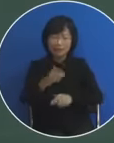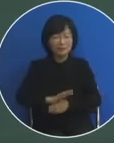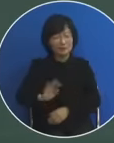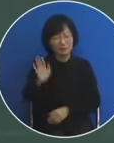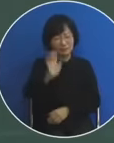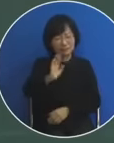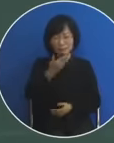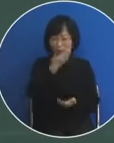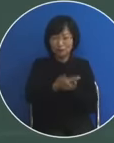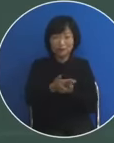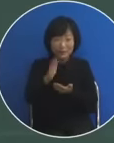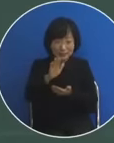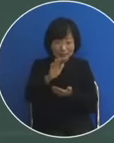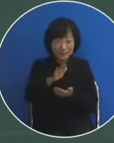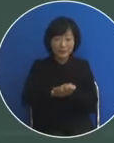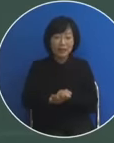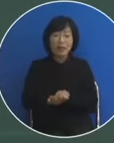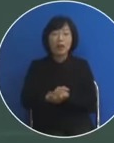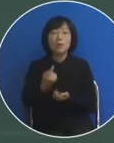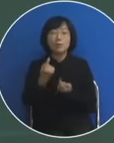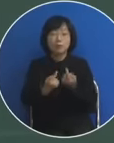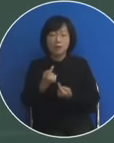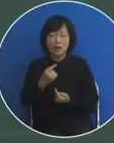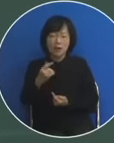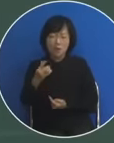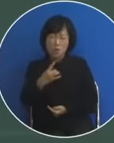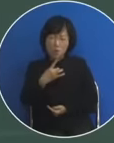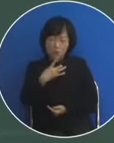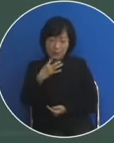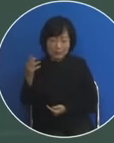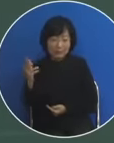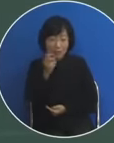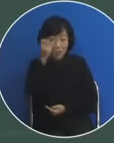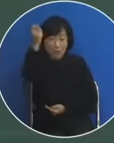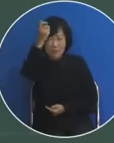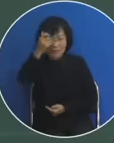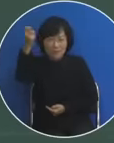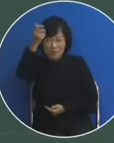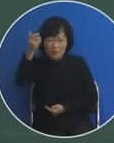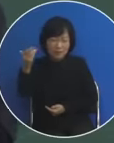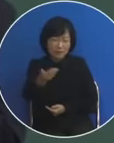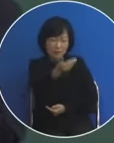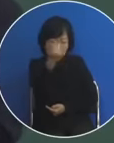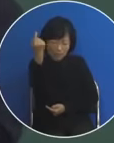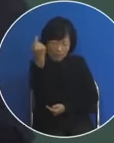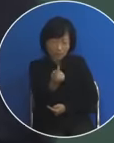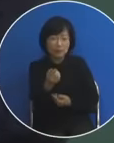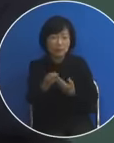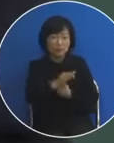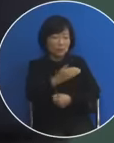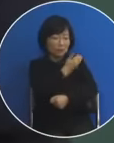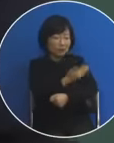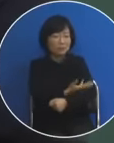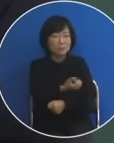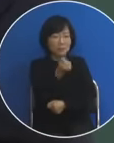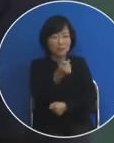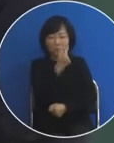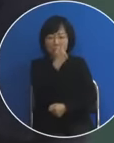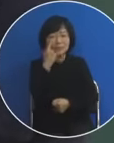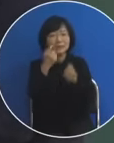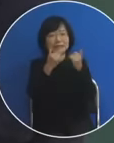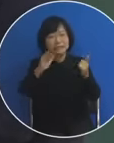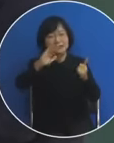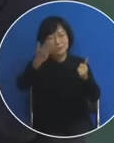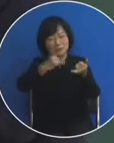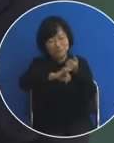문제가 아니고 오직 성령이 너에게 마시면 권능받고 단까지 증인이 되리라. Now that's what's rightfully going to come, and so you don't have to be concerned with that. But when the Holy Spirit comes upon